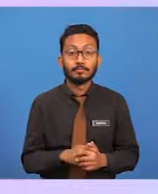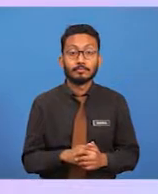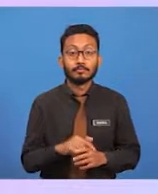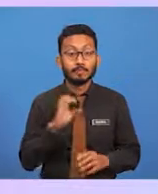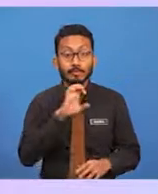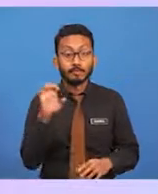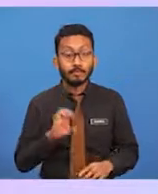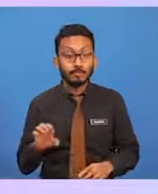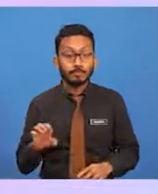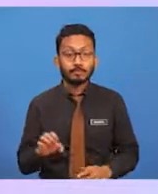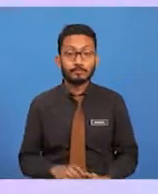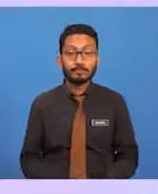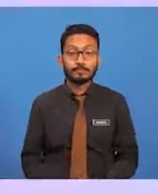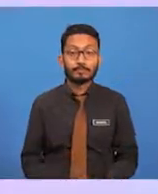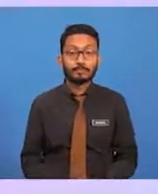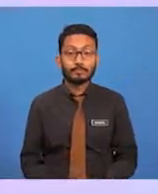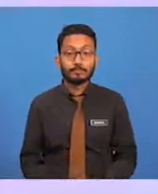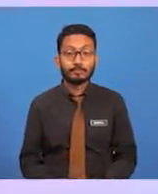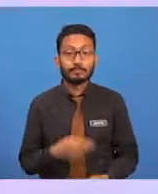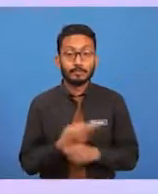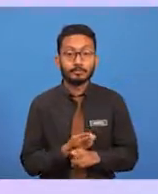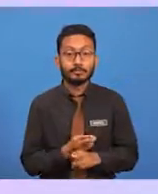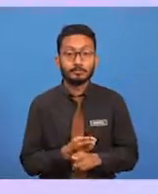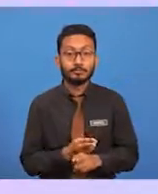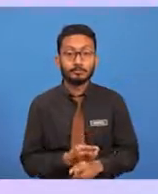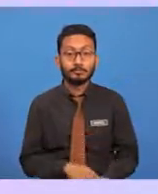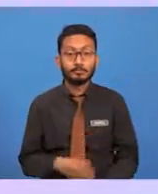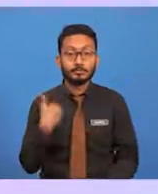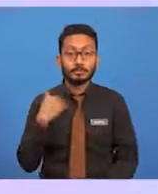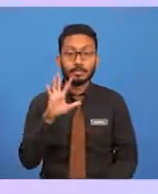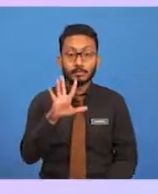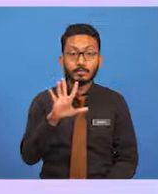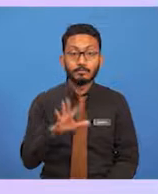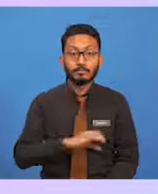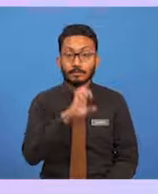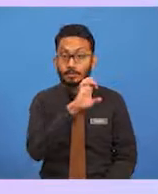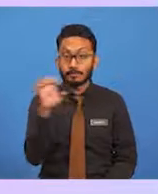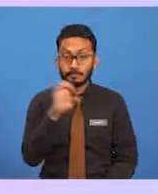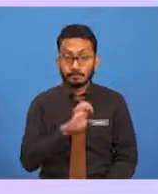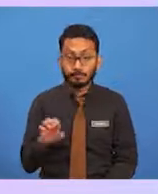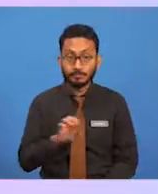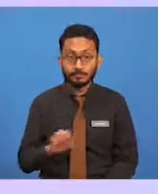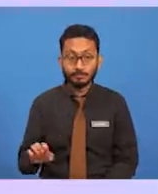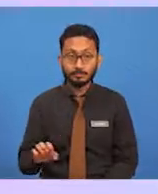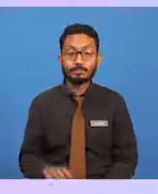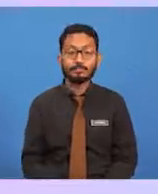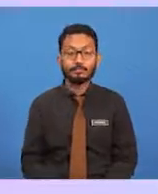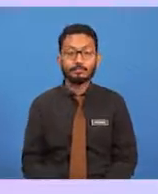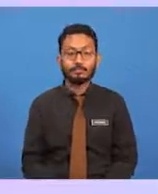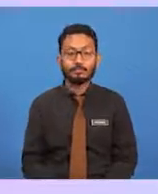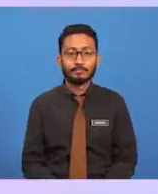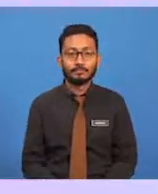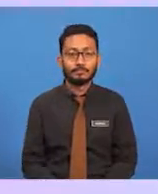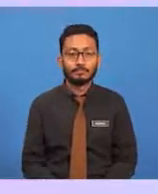identiti korporat. Terdapat lima elemen di dalam rekaan identiti korporat,